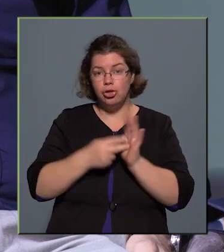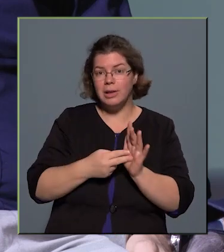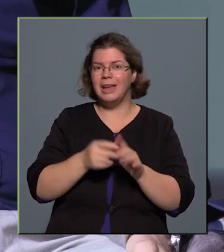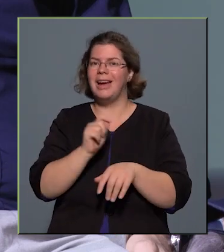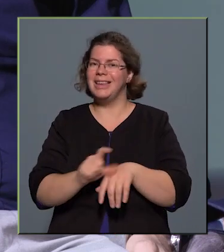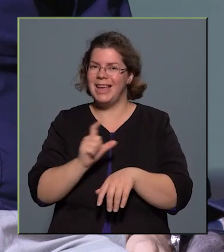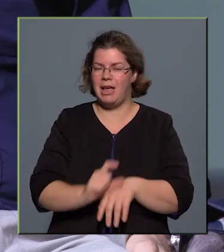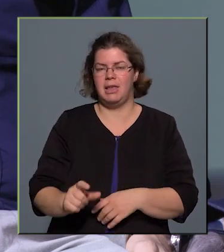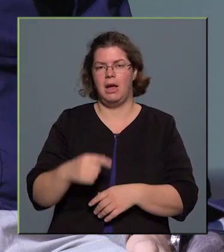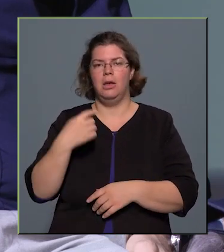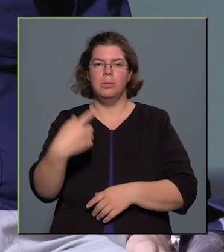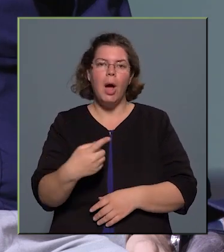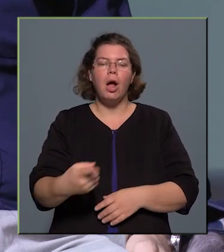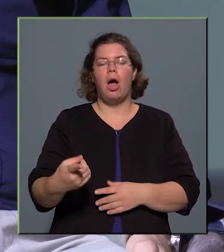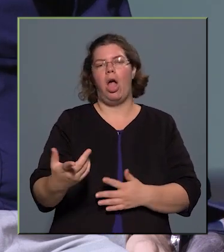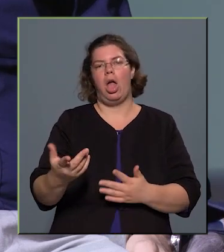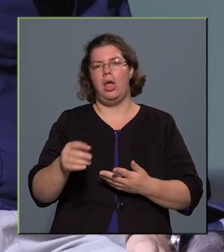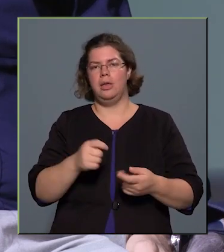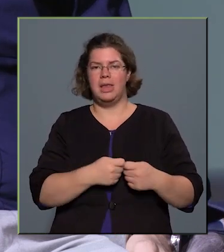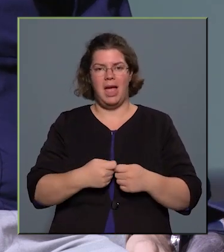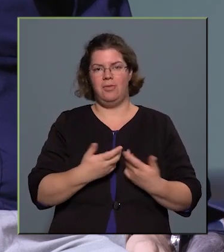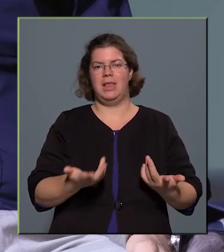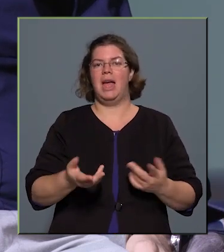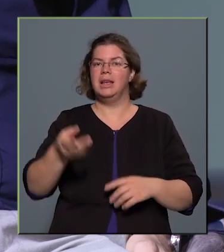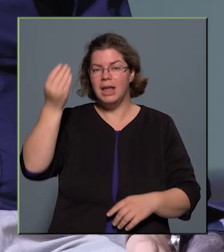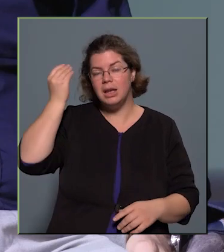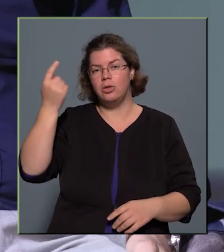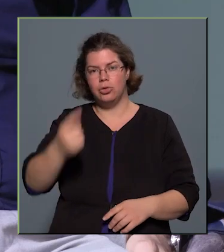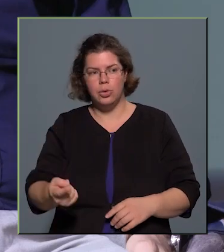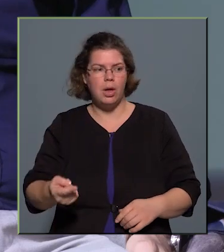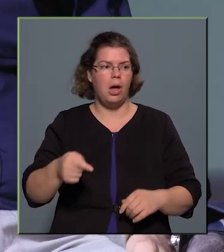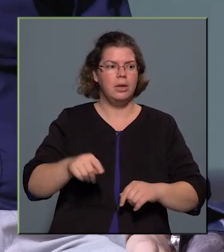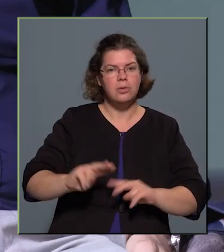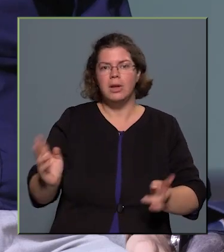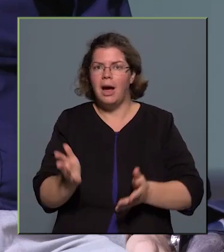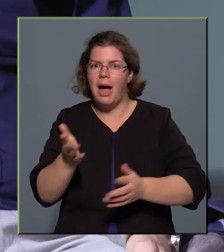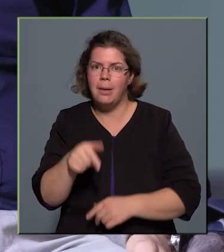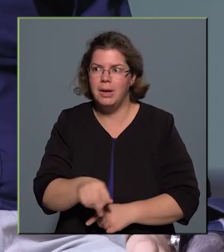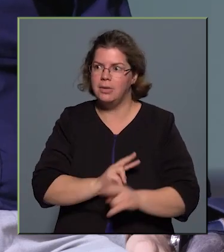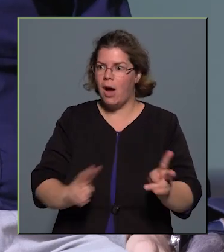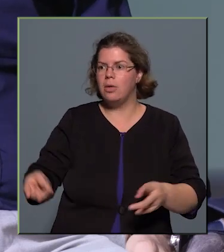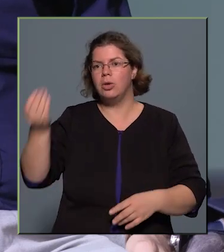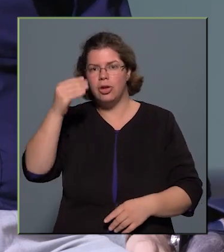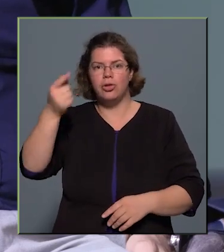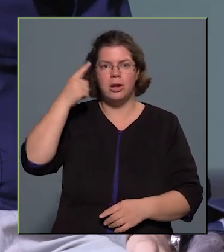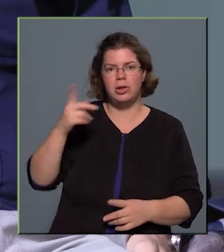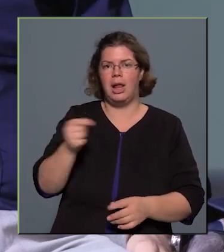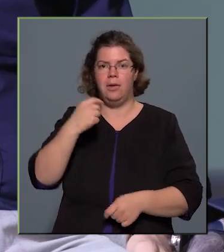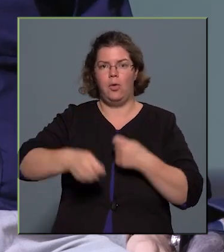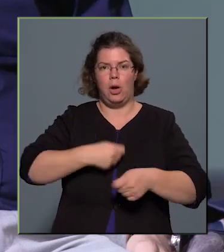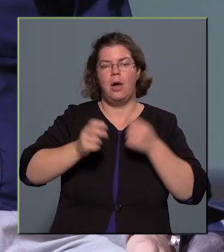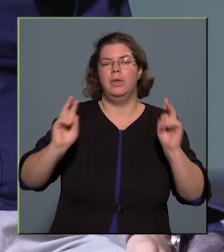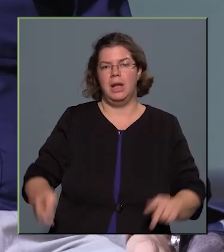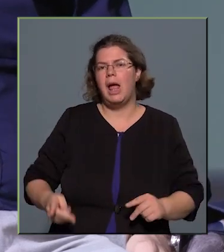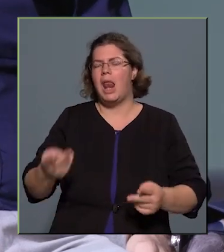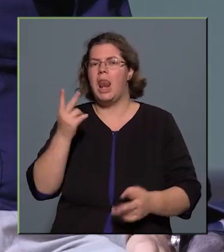Tehát maga az, hogy a szervezetek értik, meg tudják azt, meg itt van a hype, hogy akkor mesterséges intelligenciával foglalkozni kell. Hát többször is ugye